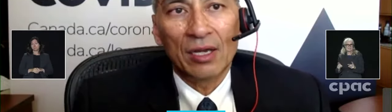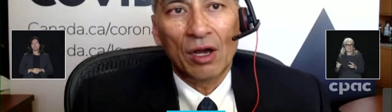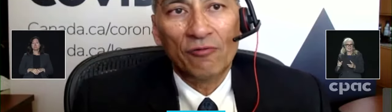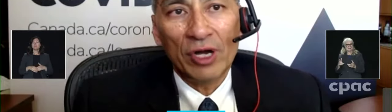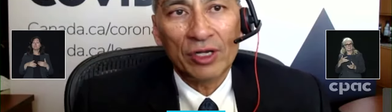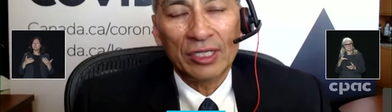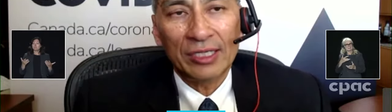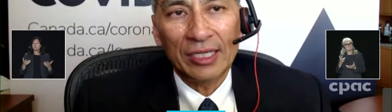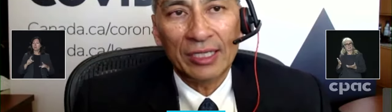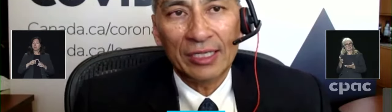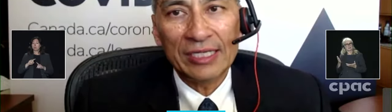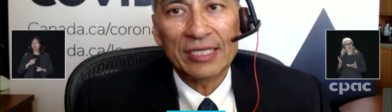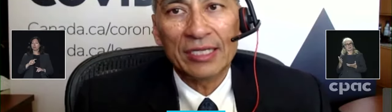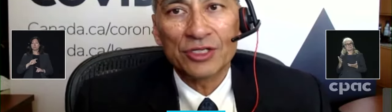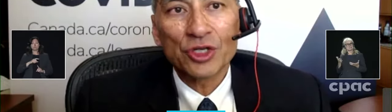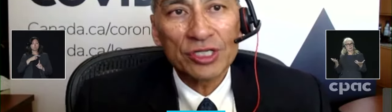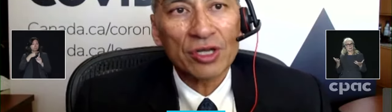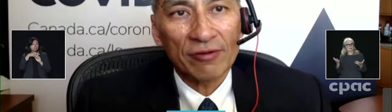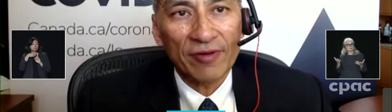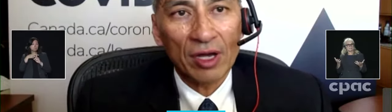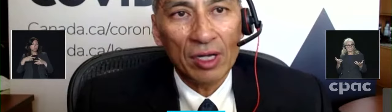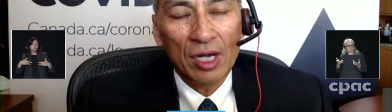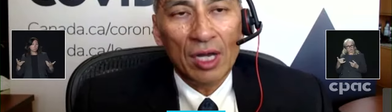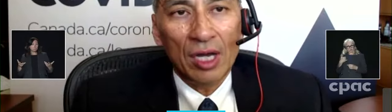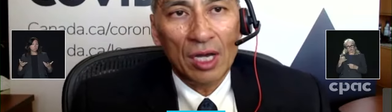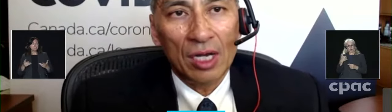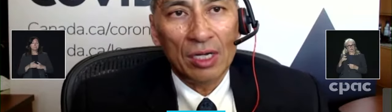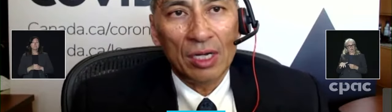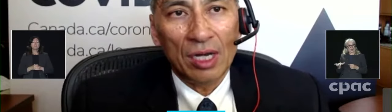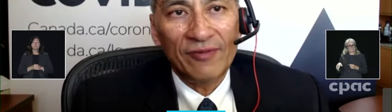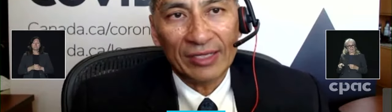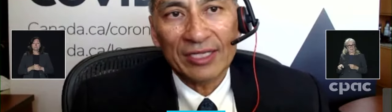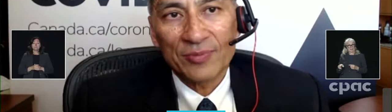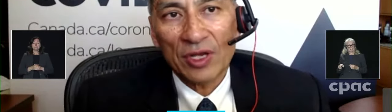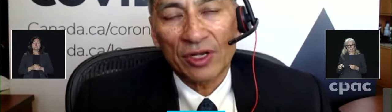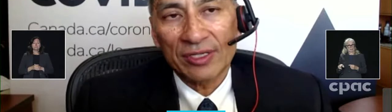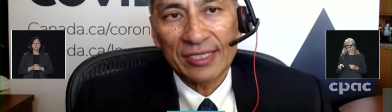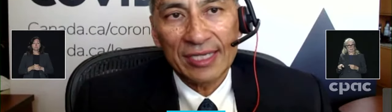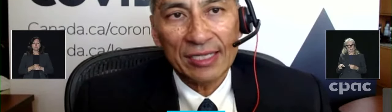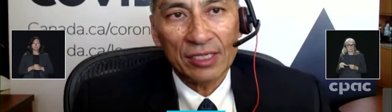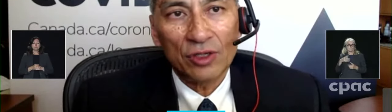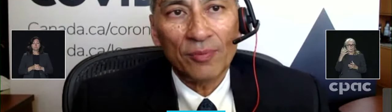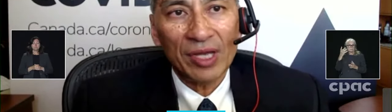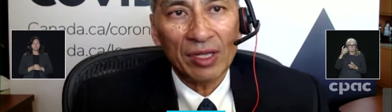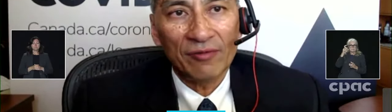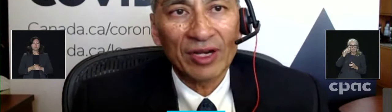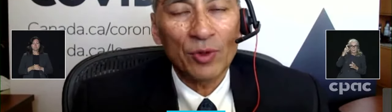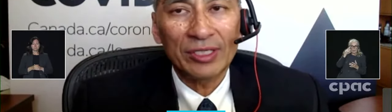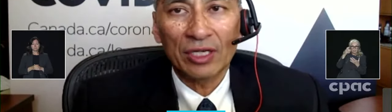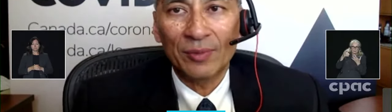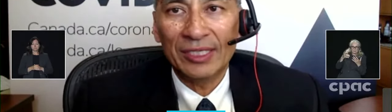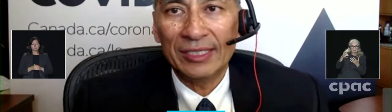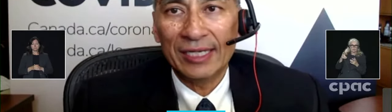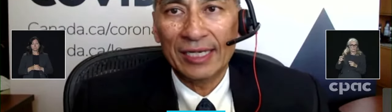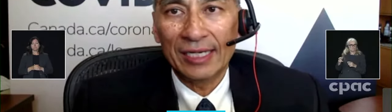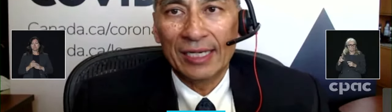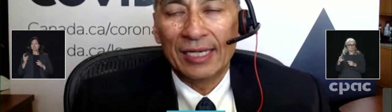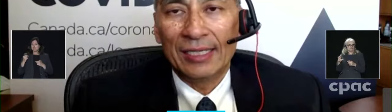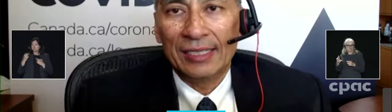date, on voit que les jeunes enfants, avec l'expérience à date, n'ont pas vraiment des